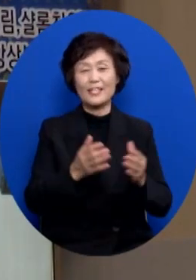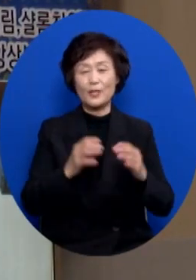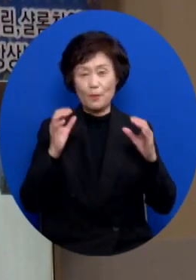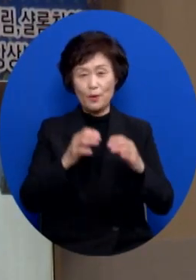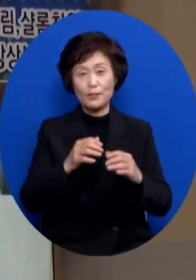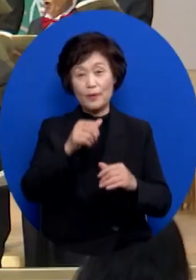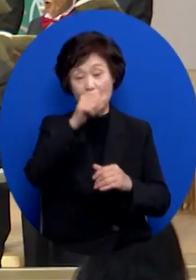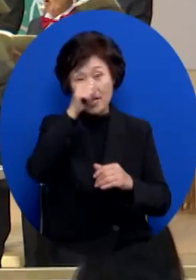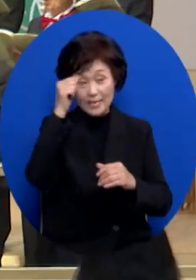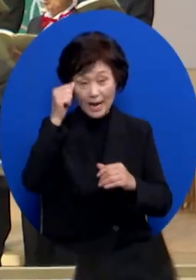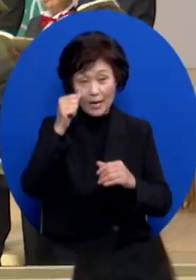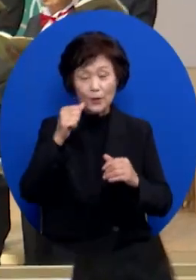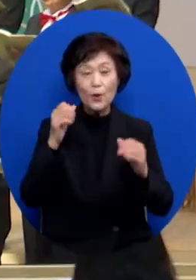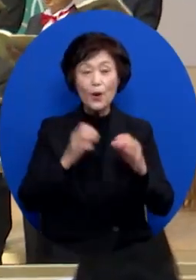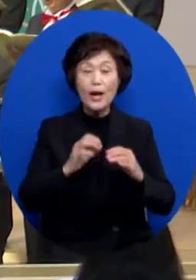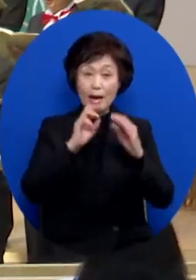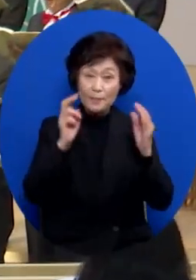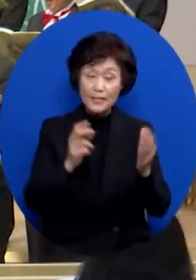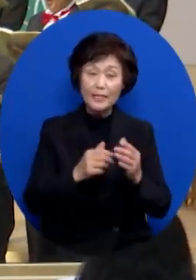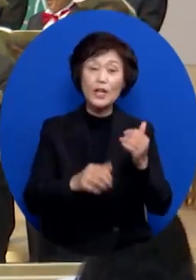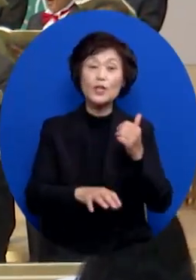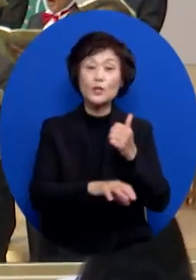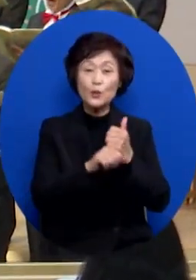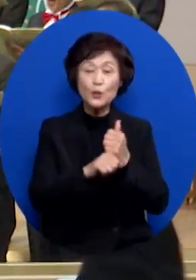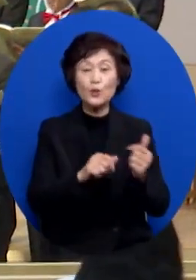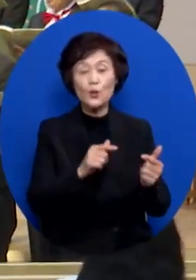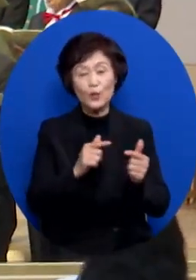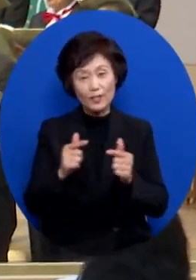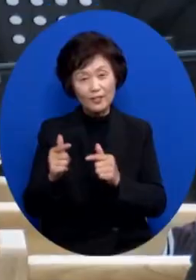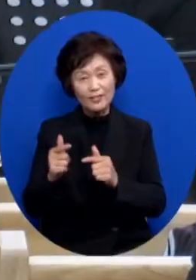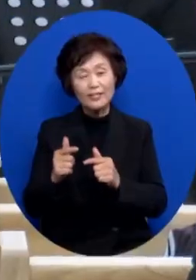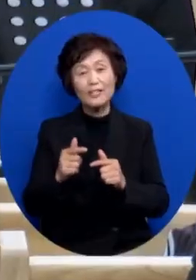합창단 소속 색소폰 상부의 특별 공연도 진행됐습니다